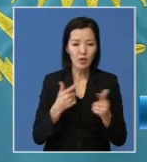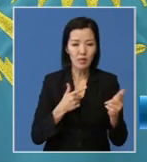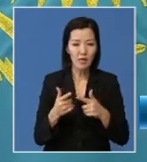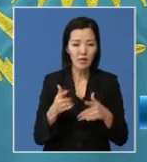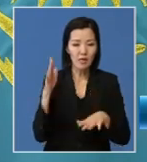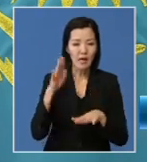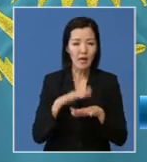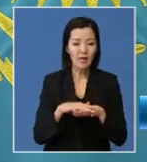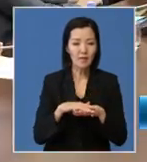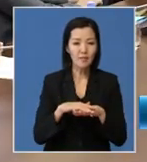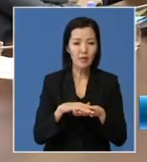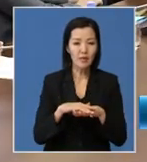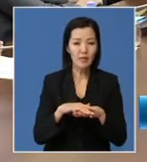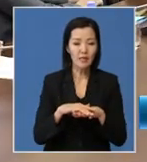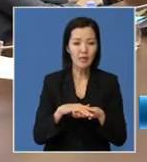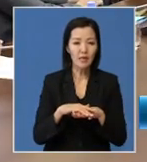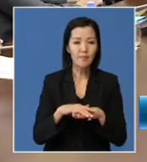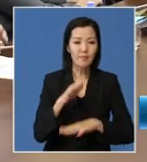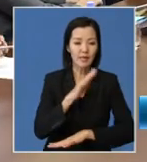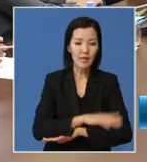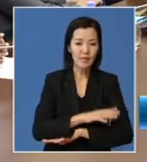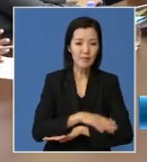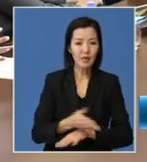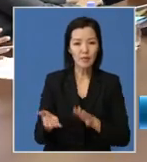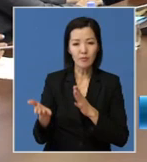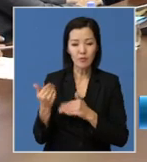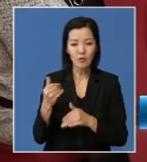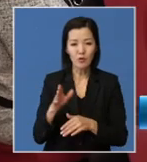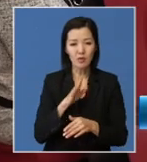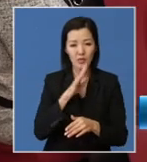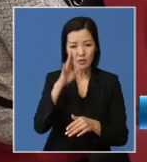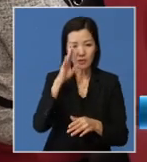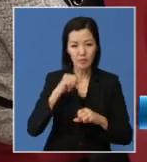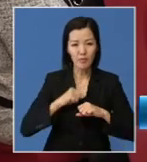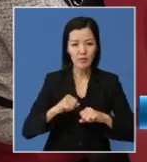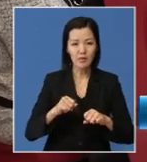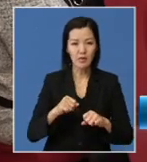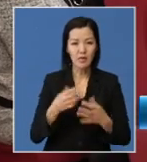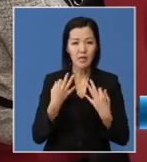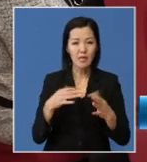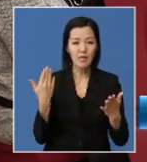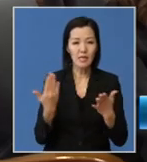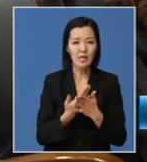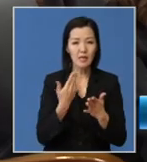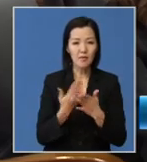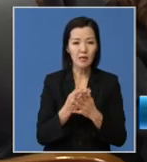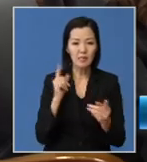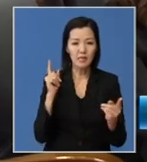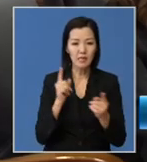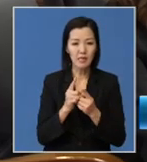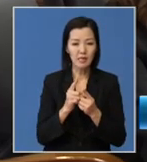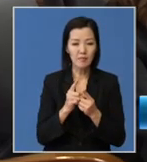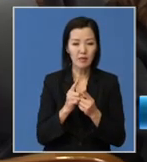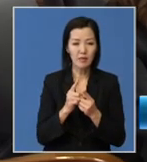әкім кеңес билігінің темір тәртібінен сескенбеген кешегі қыз жігіттермен бүкпесіз пікір алмасты. Бұл кездесуде әңгіме де